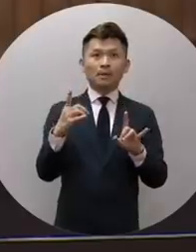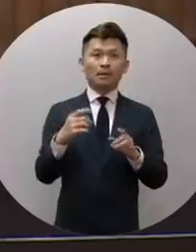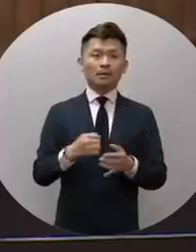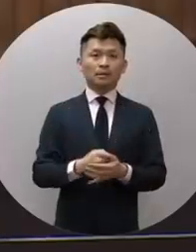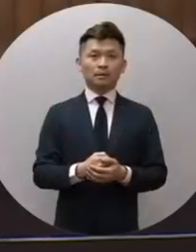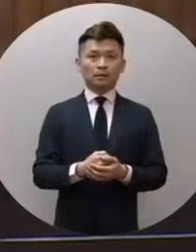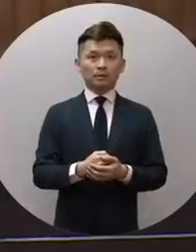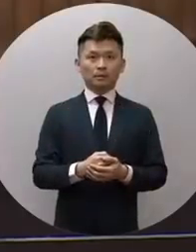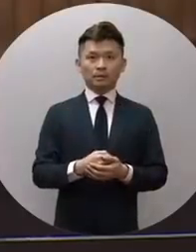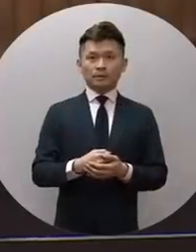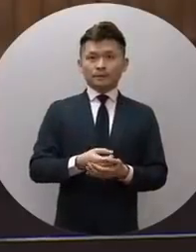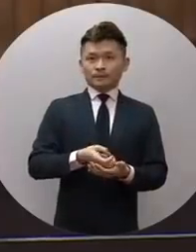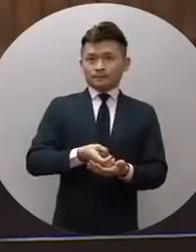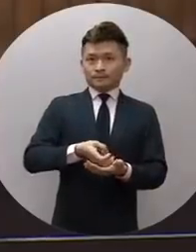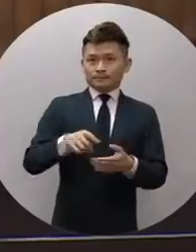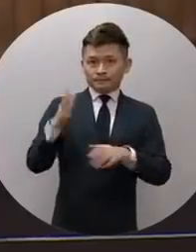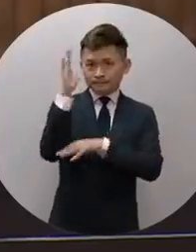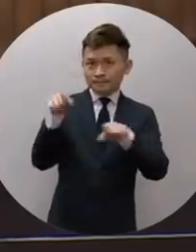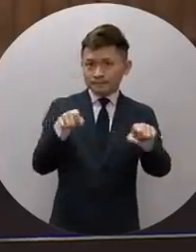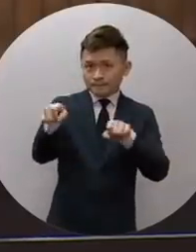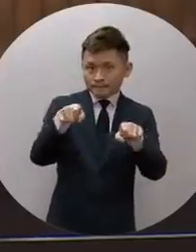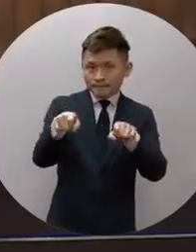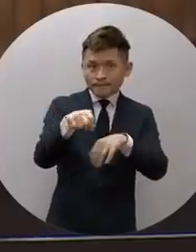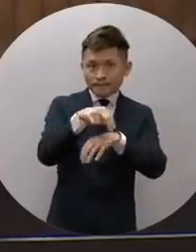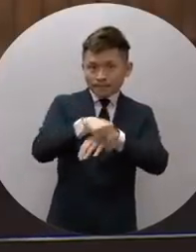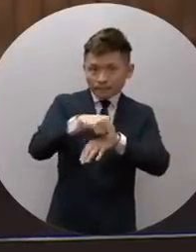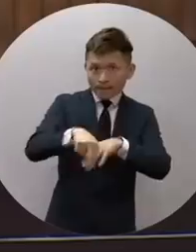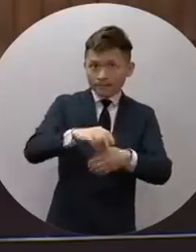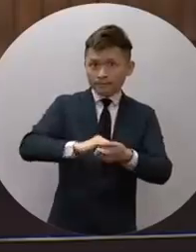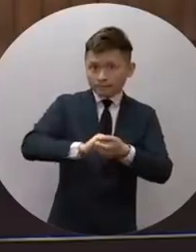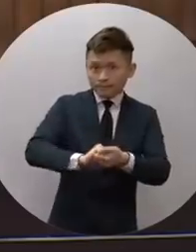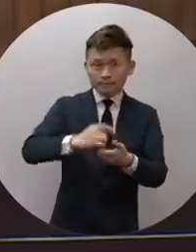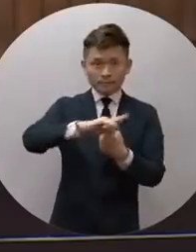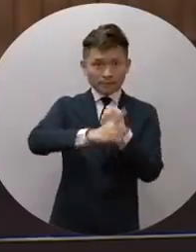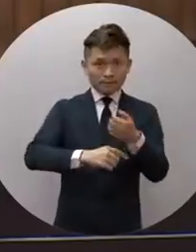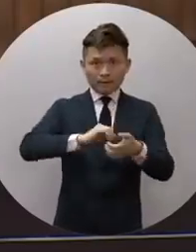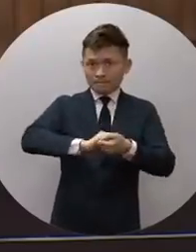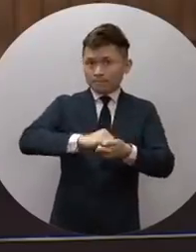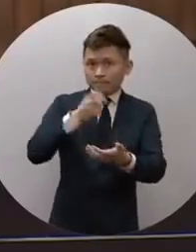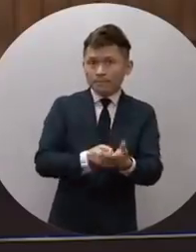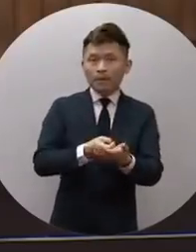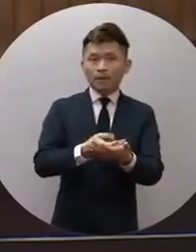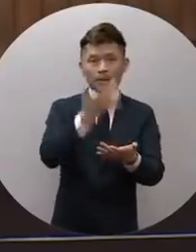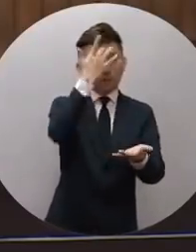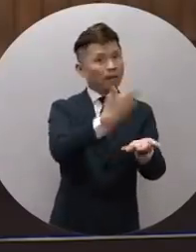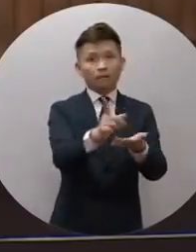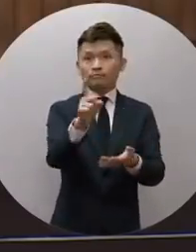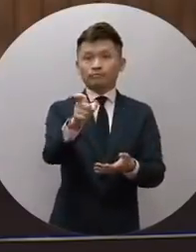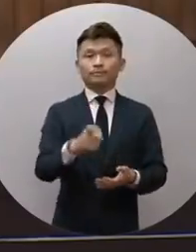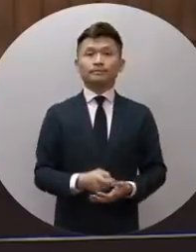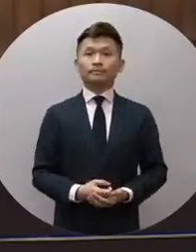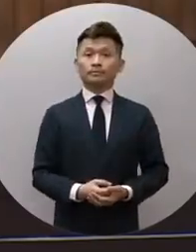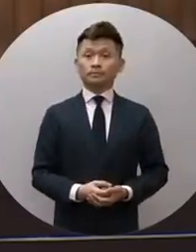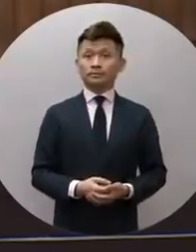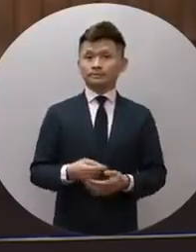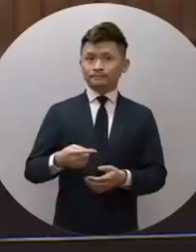布再严苛的政策，定定再严苛的法律，仍然解决不了问题，只